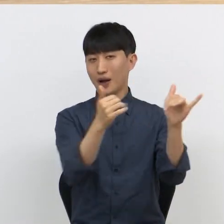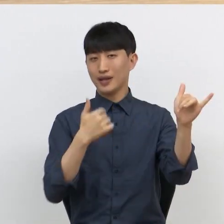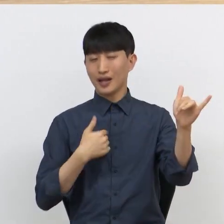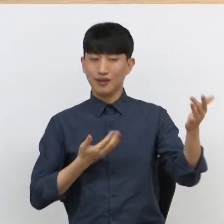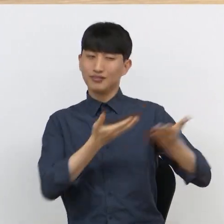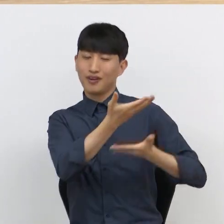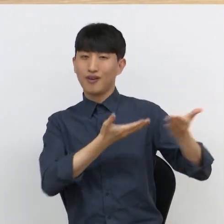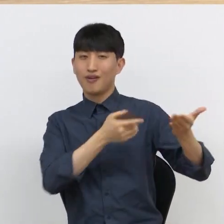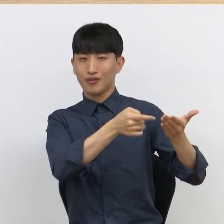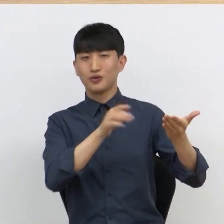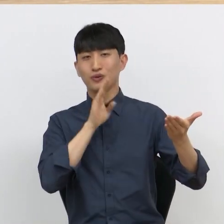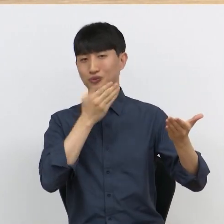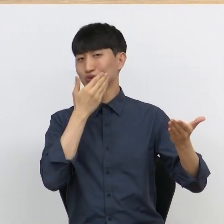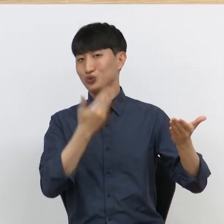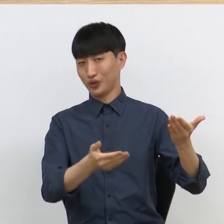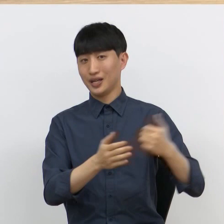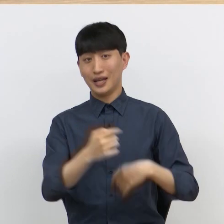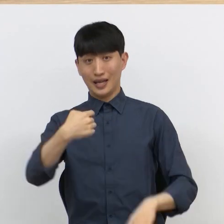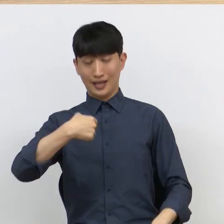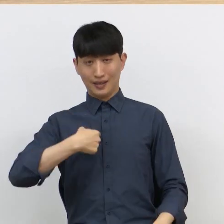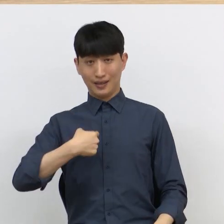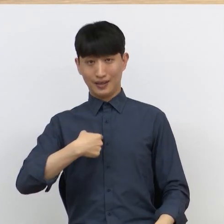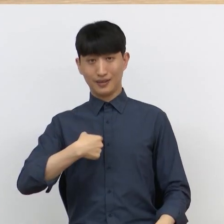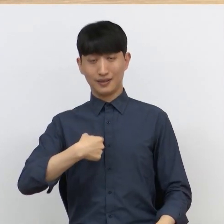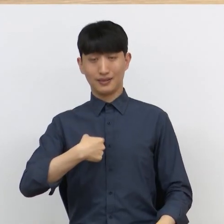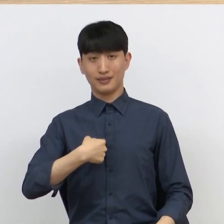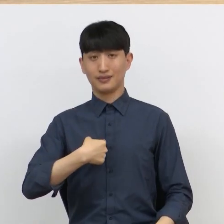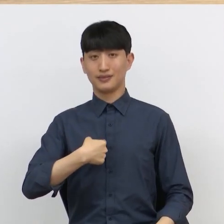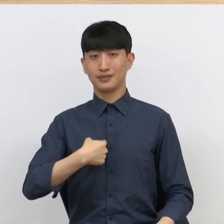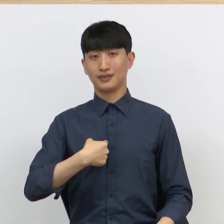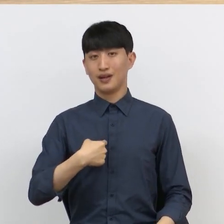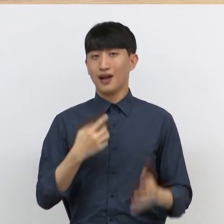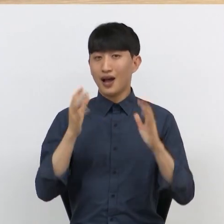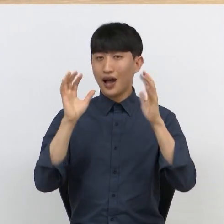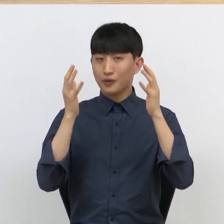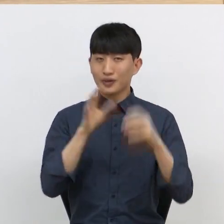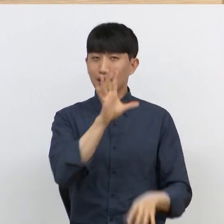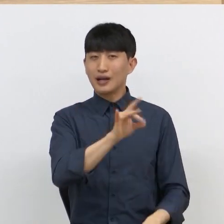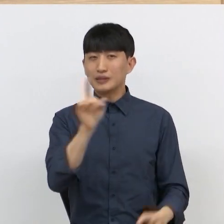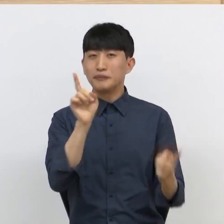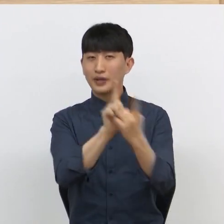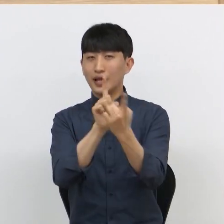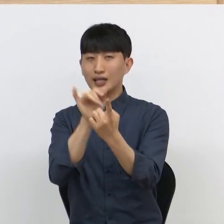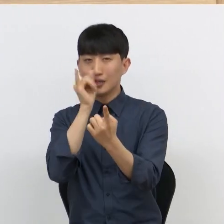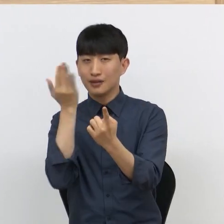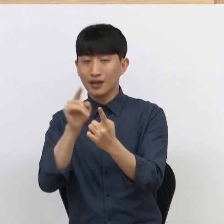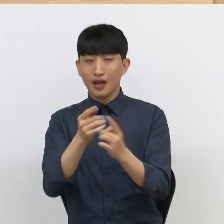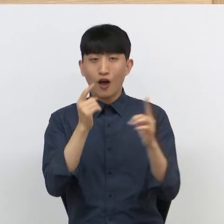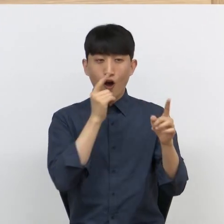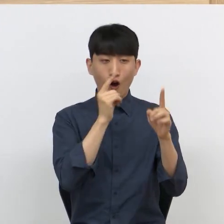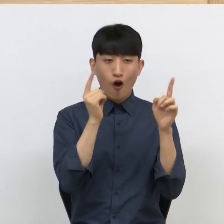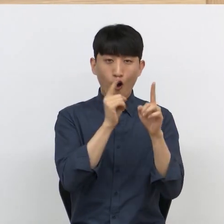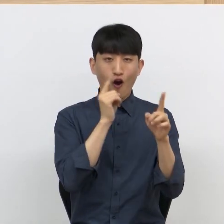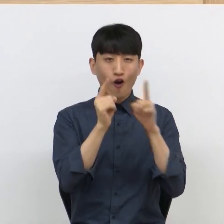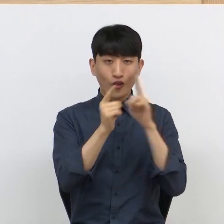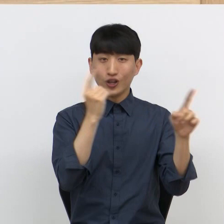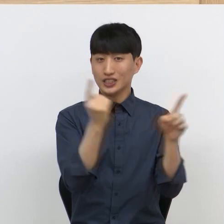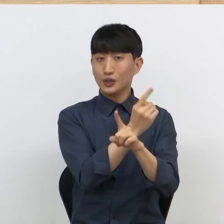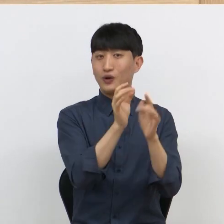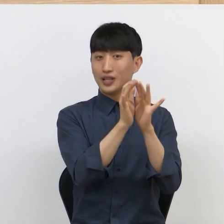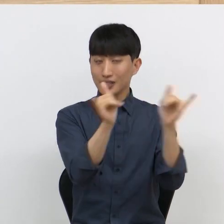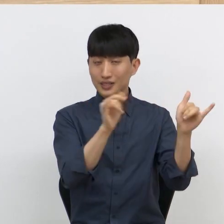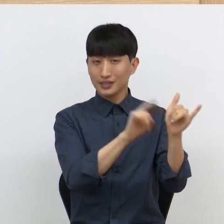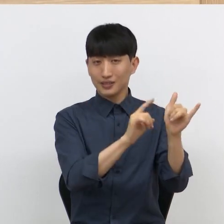중요하거든요. 왜냐하면 저는 아동들 가끔 보지만 언어치료사들은 일주일에 2번 정도 이상은